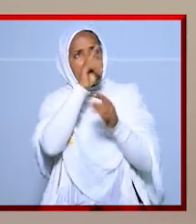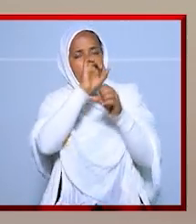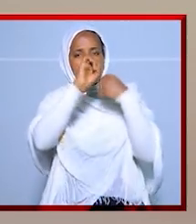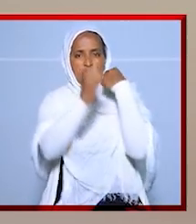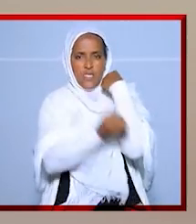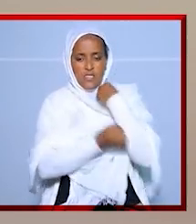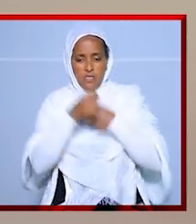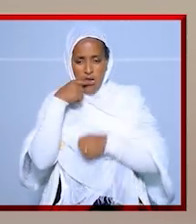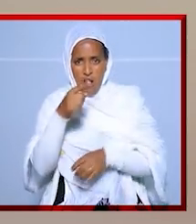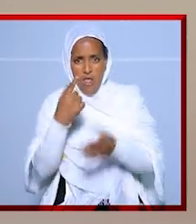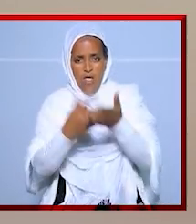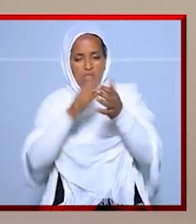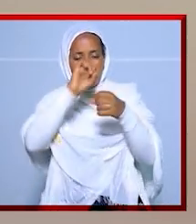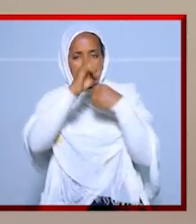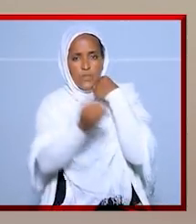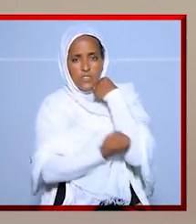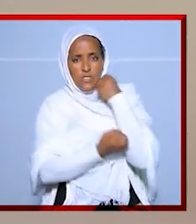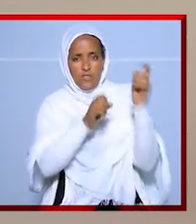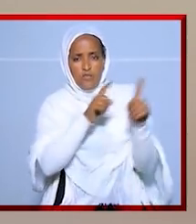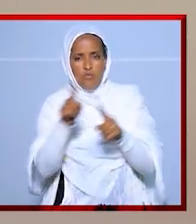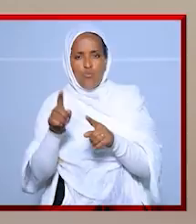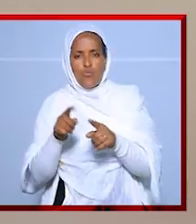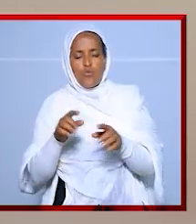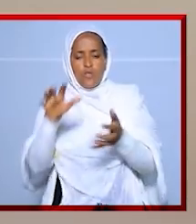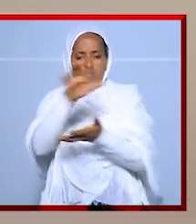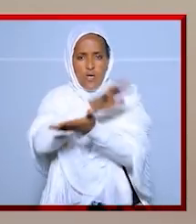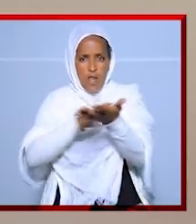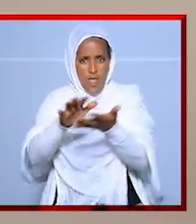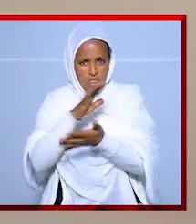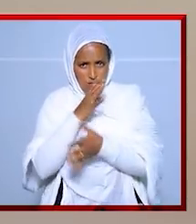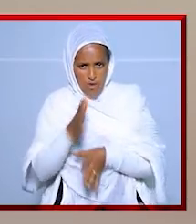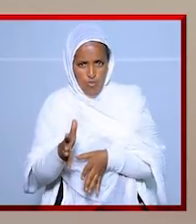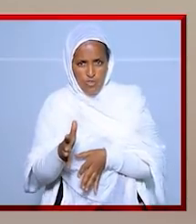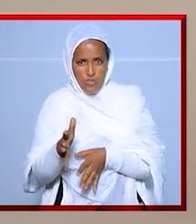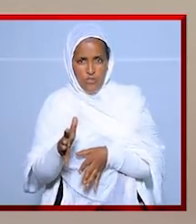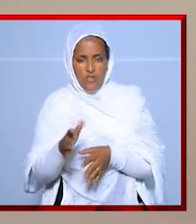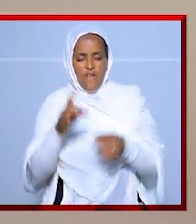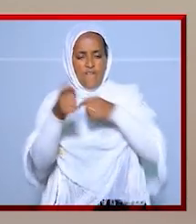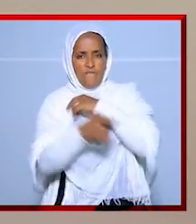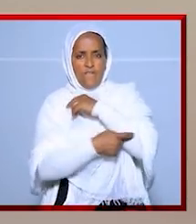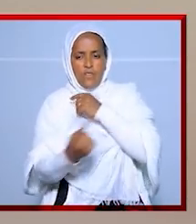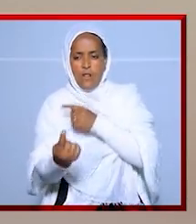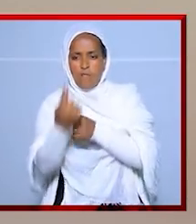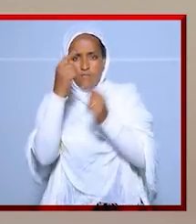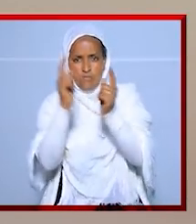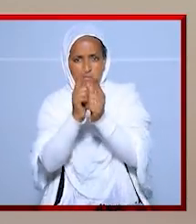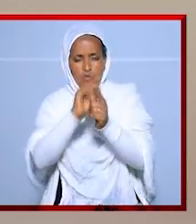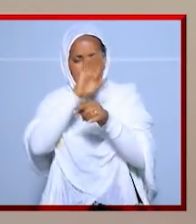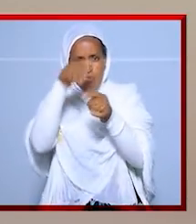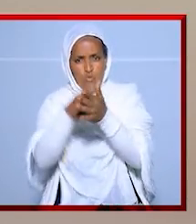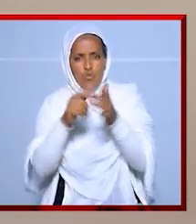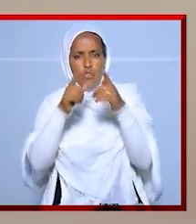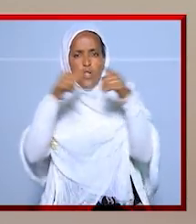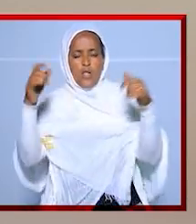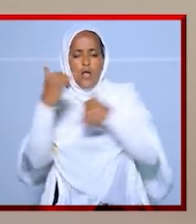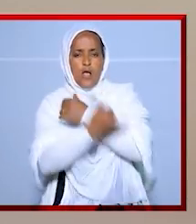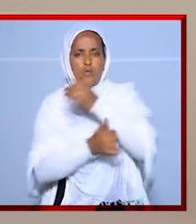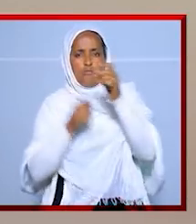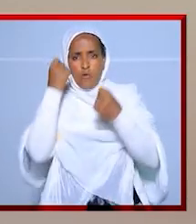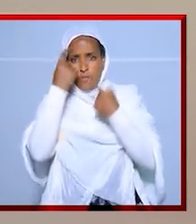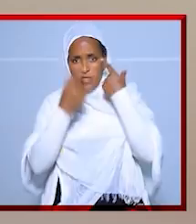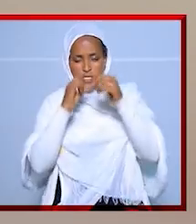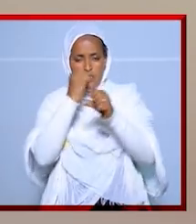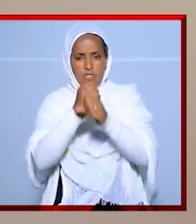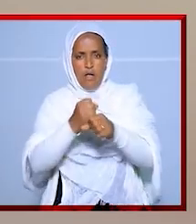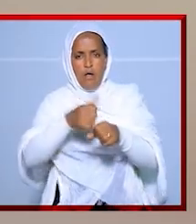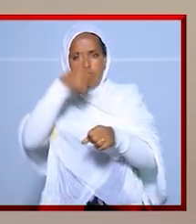መላዋን አንተ መሰረት ካለ ይህንን ሲመሰረት እንዳትናወዝ ፈተና በገጠማት ሰዓት ሁሉ ትልቁ ሀገራዊ መግባባት